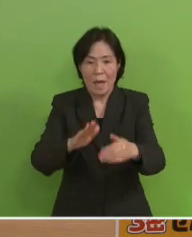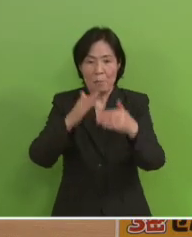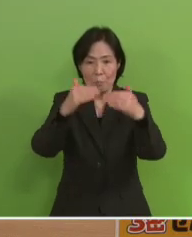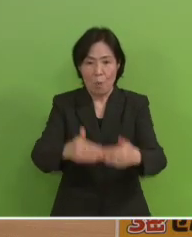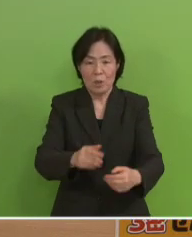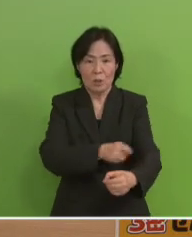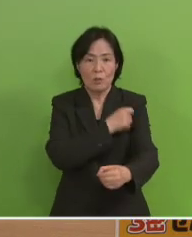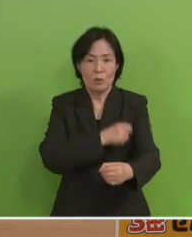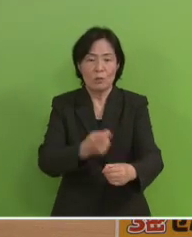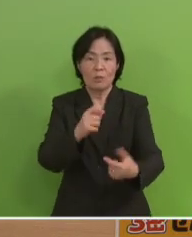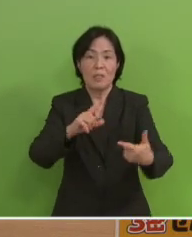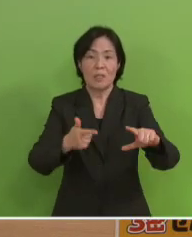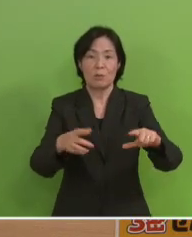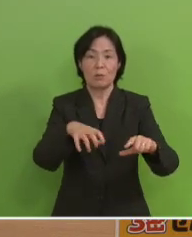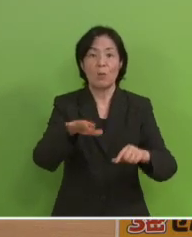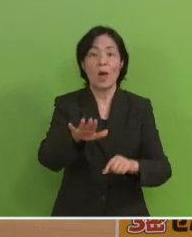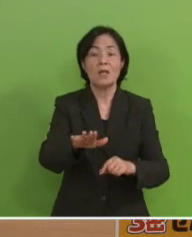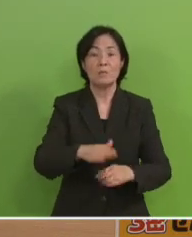ます